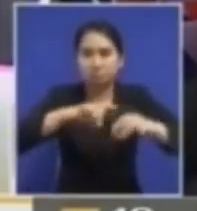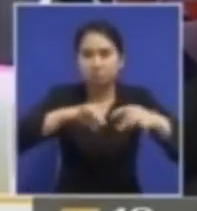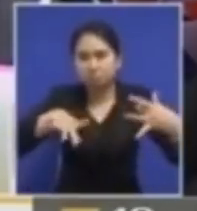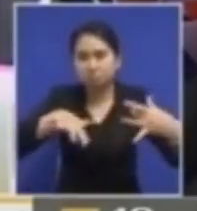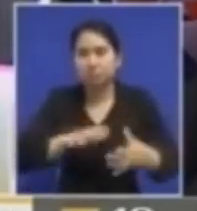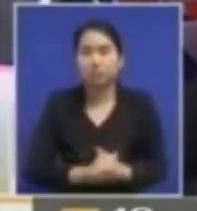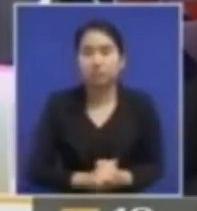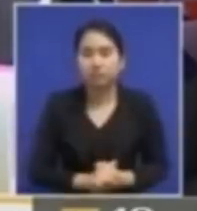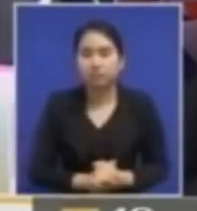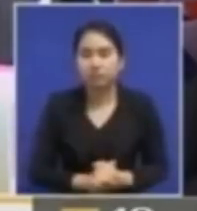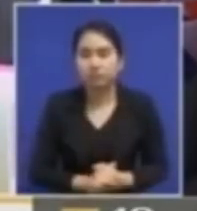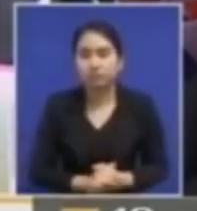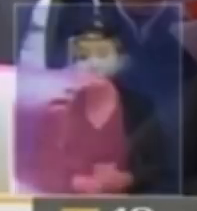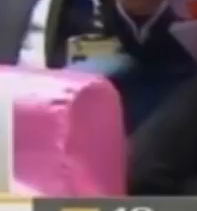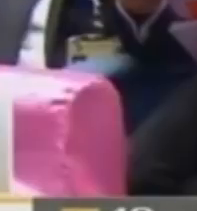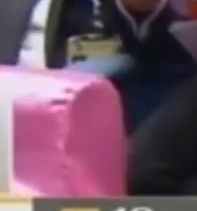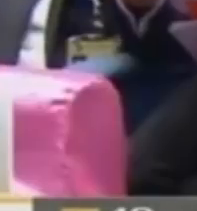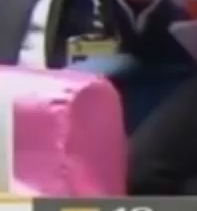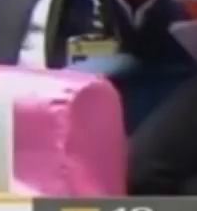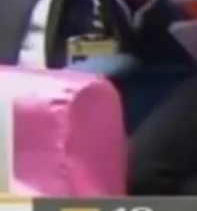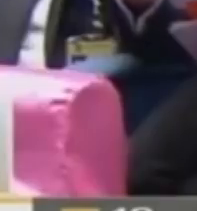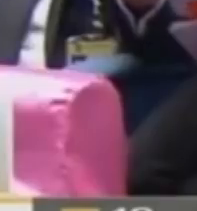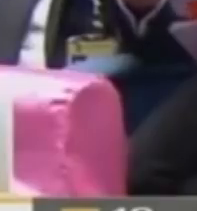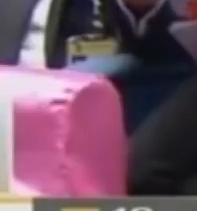ไปจากสิ่งที่ควรจะเป็น